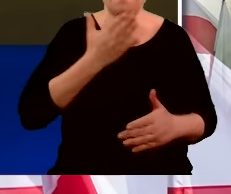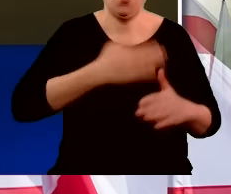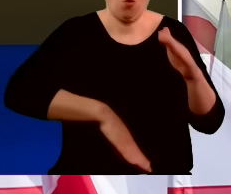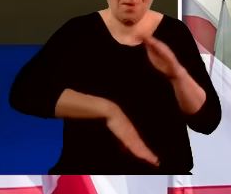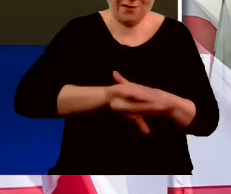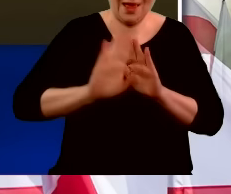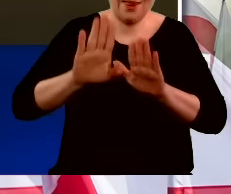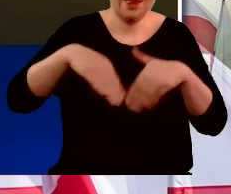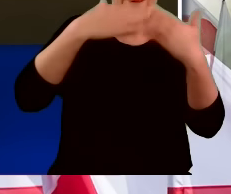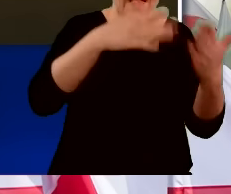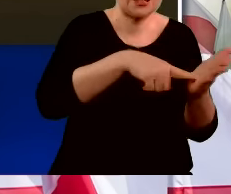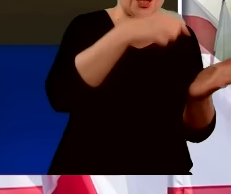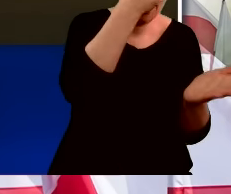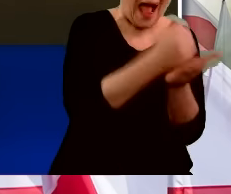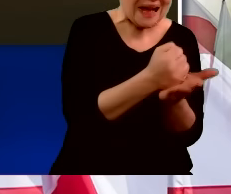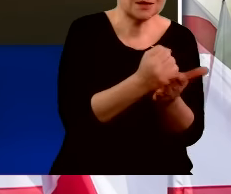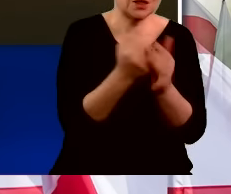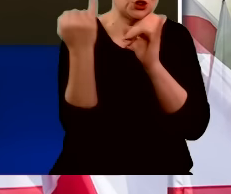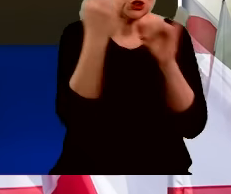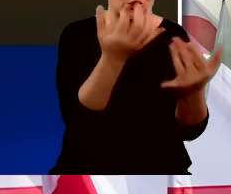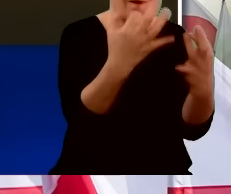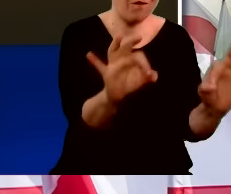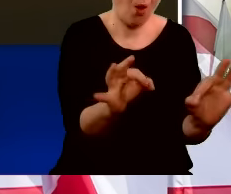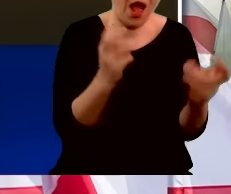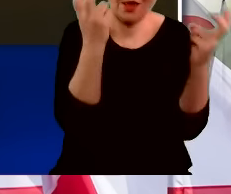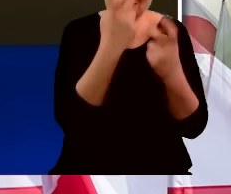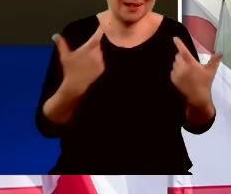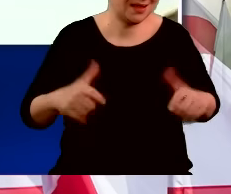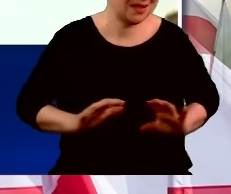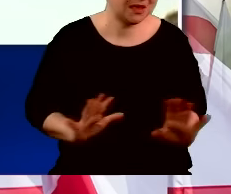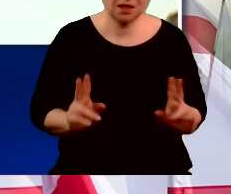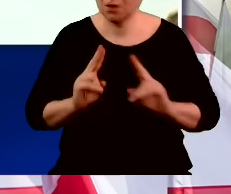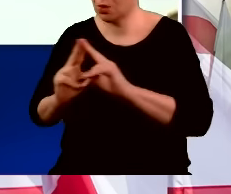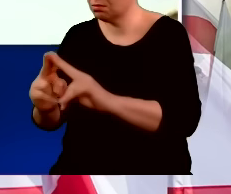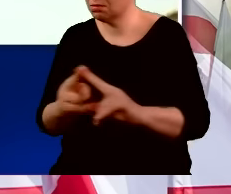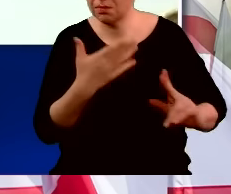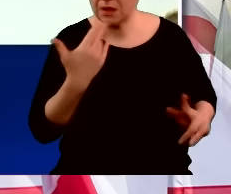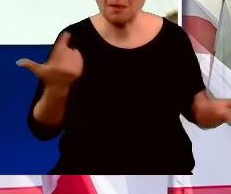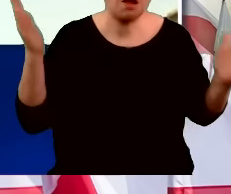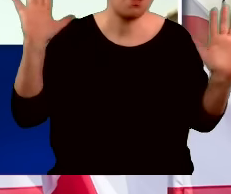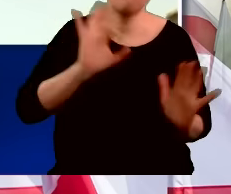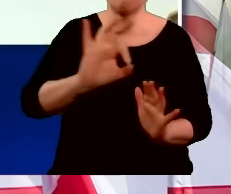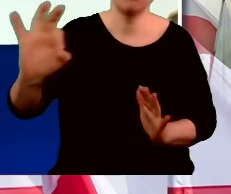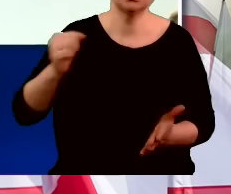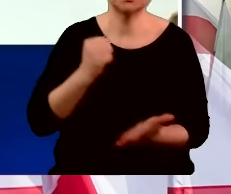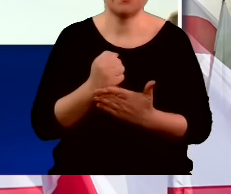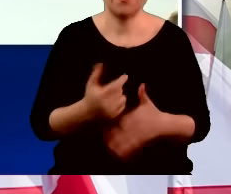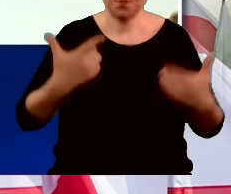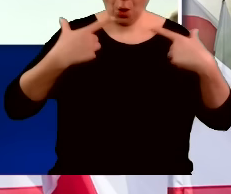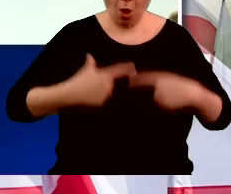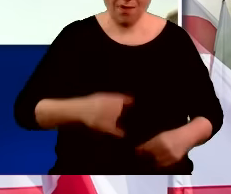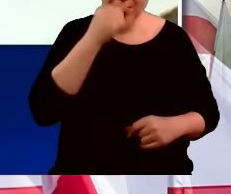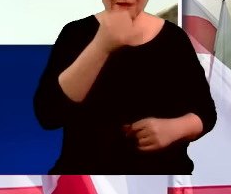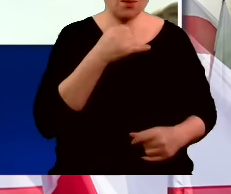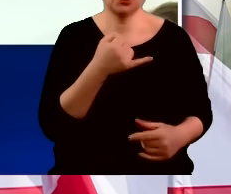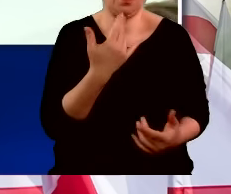łaski dokument akt łaski. Mnie nic więcej nie interesuje. Państwo się nie dogadujecie, to jest wasza sprawa. Obywatel nie może mieć sytuacji takiej, że ma z